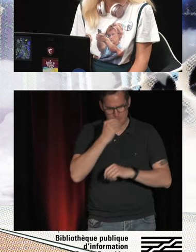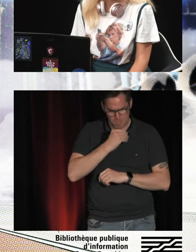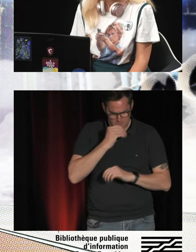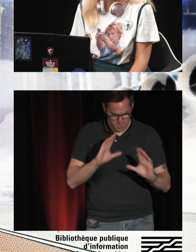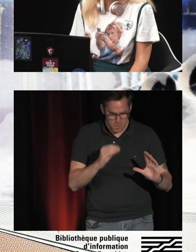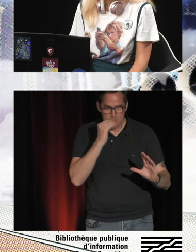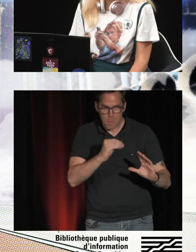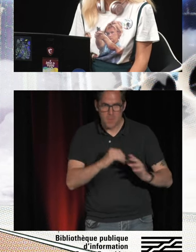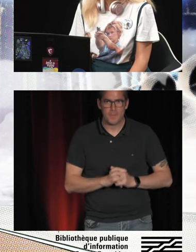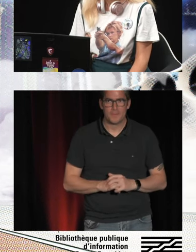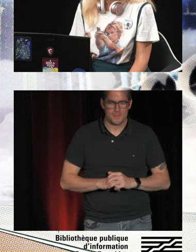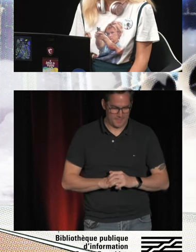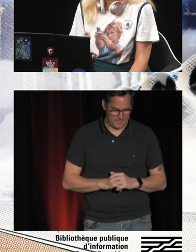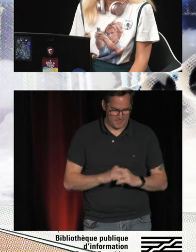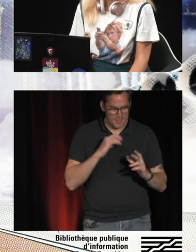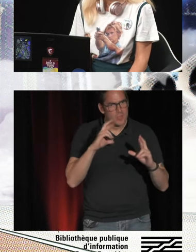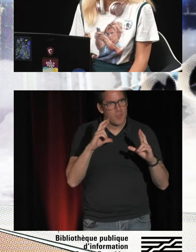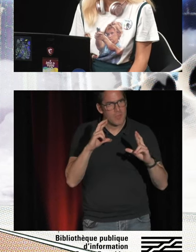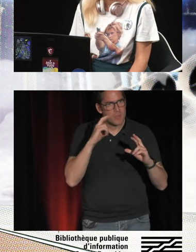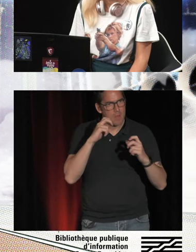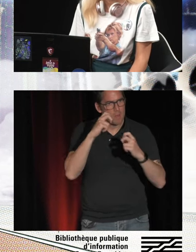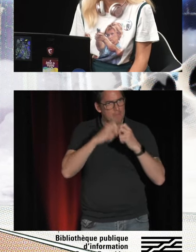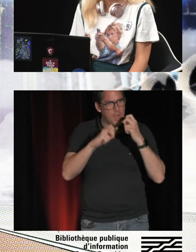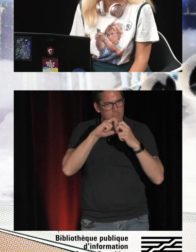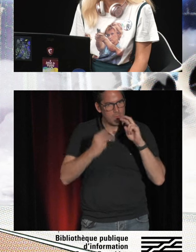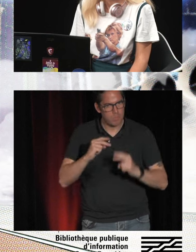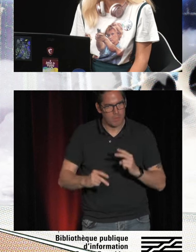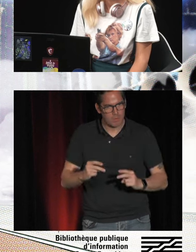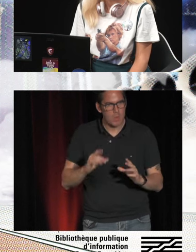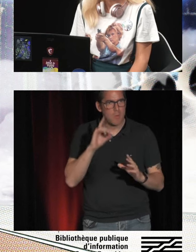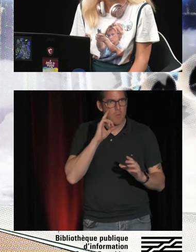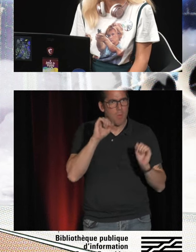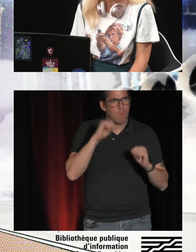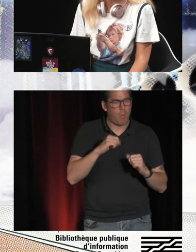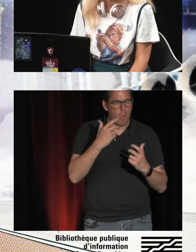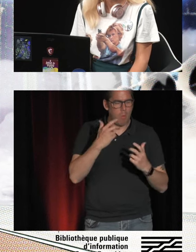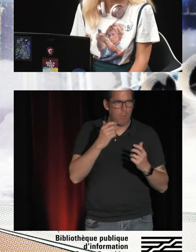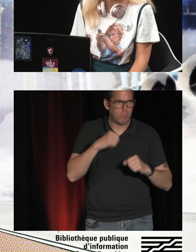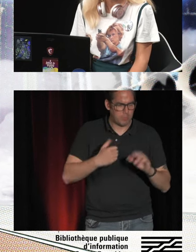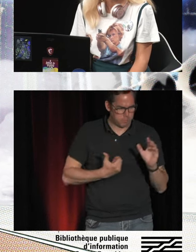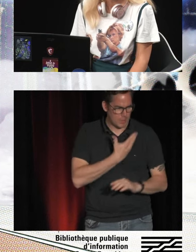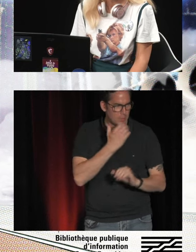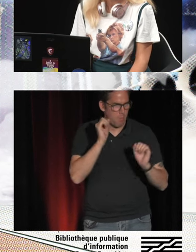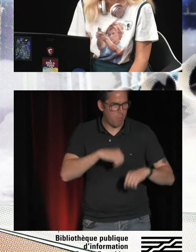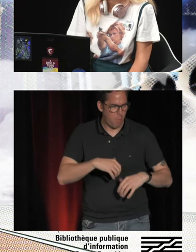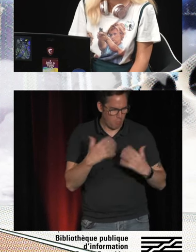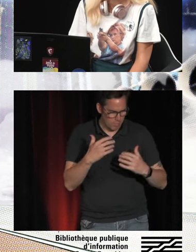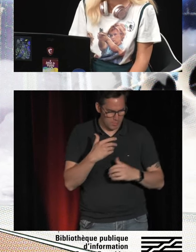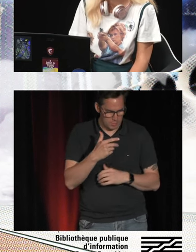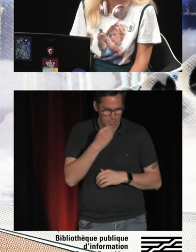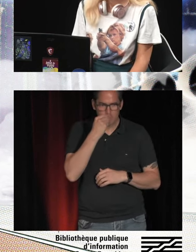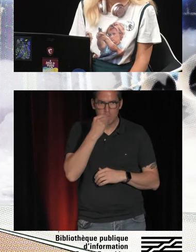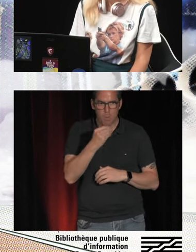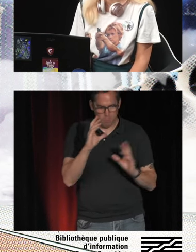endroit. J'attends que ça tombe parce que sinon... Enfin, en vrai, je pourrais prendre un dommage, hein, parce que de toute manière... Voilà. Ah, bah